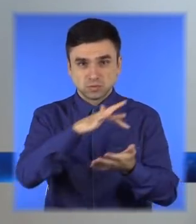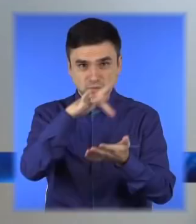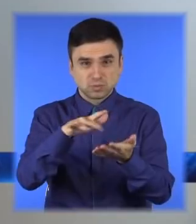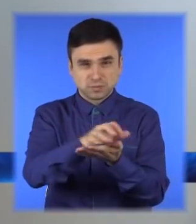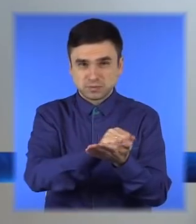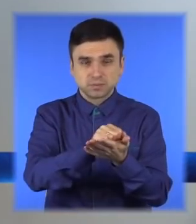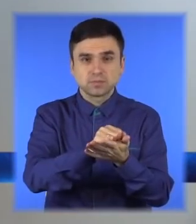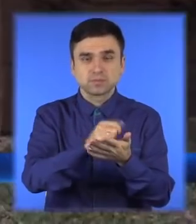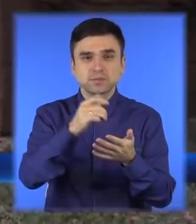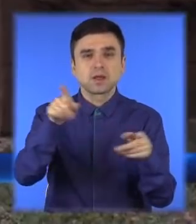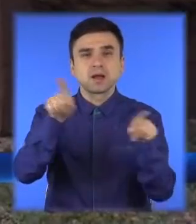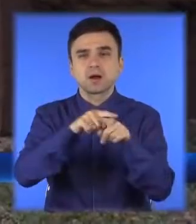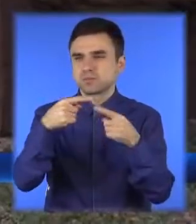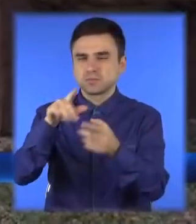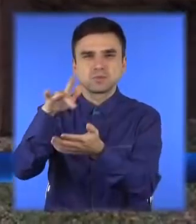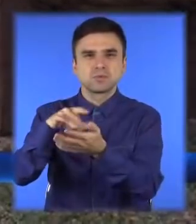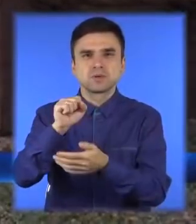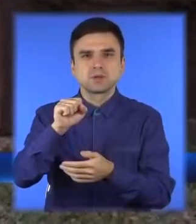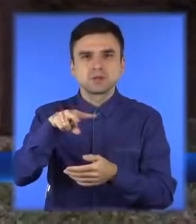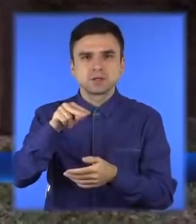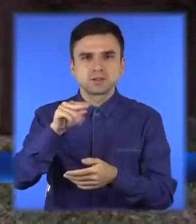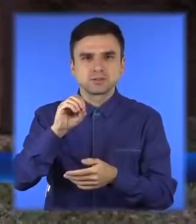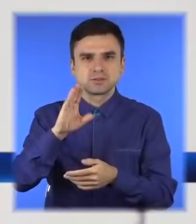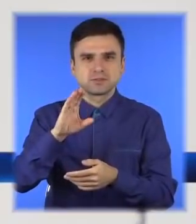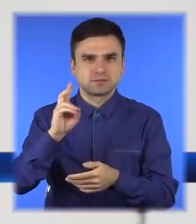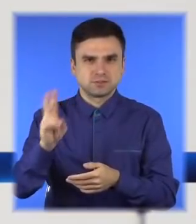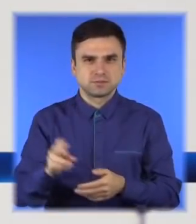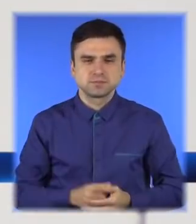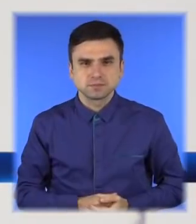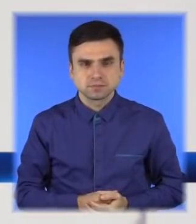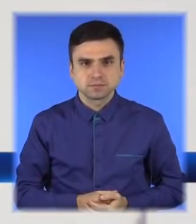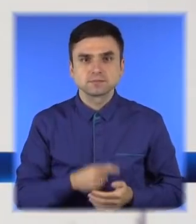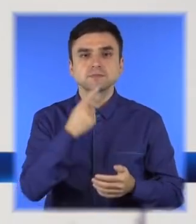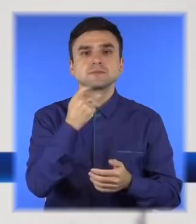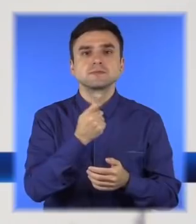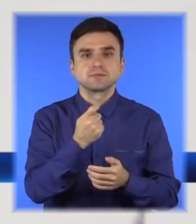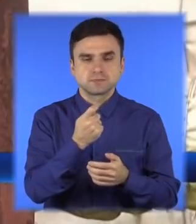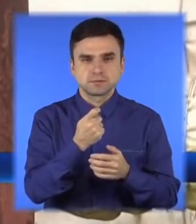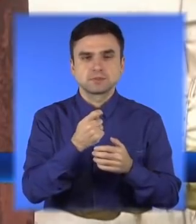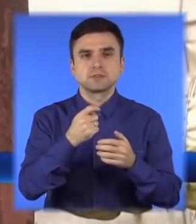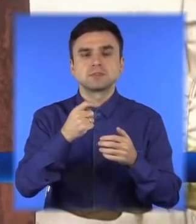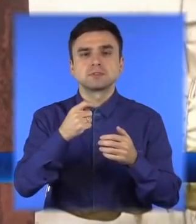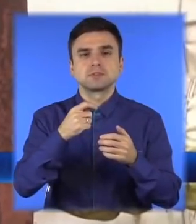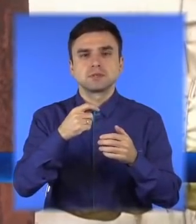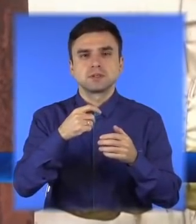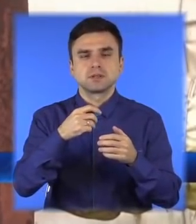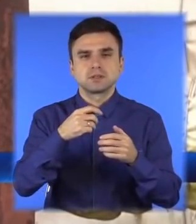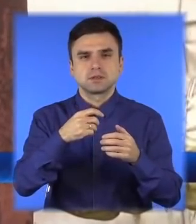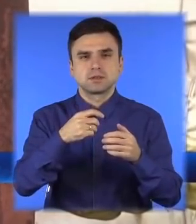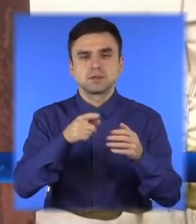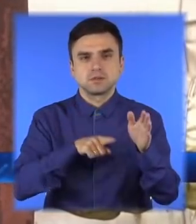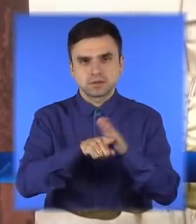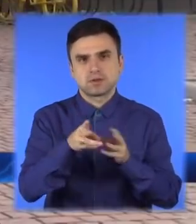Полчевськ буде десь в стороні. Неділя, 11 листопада, теплоцентраль запускає котельні, другу та третю, що